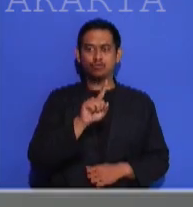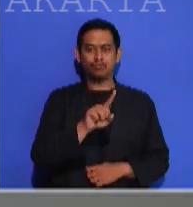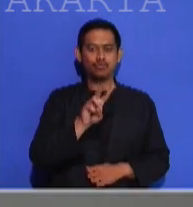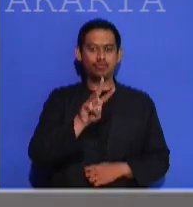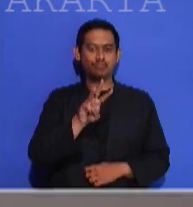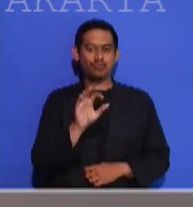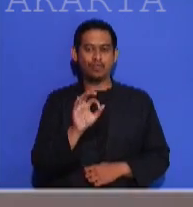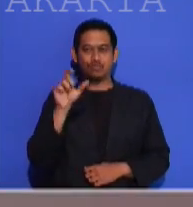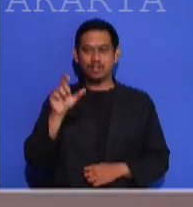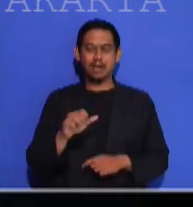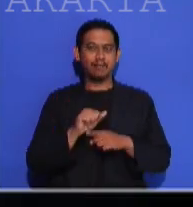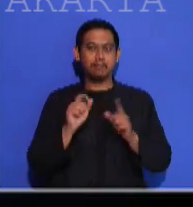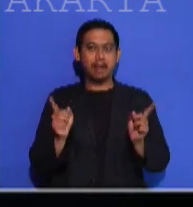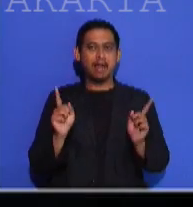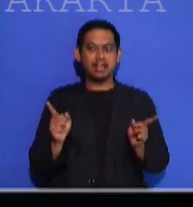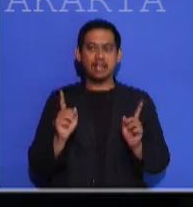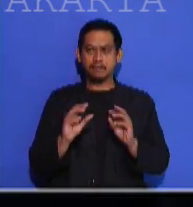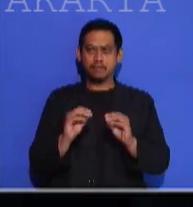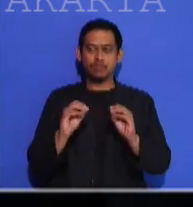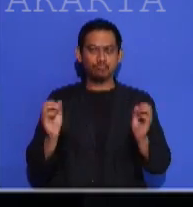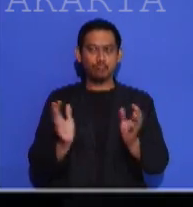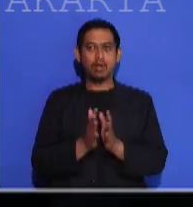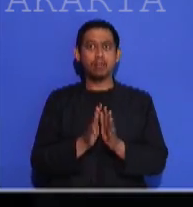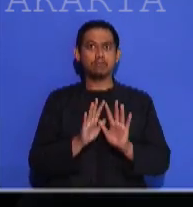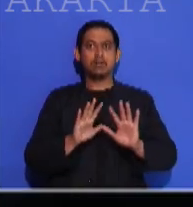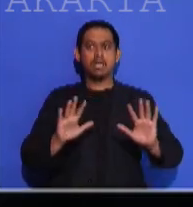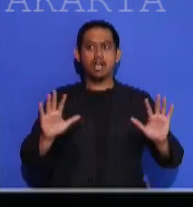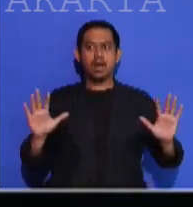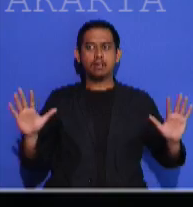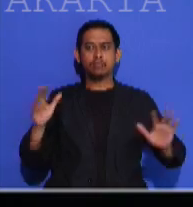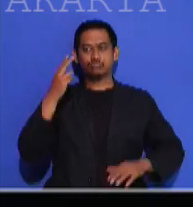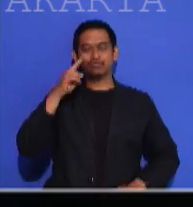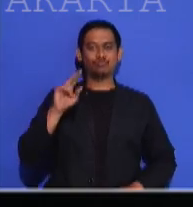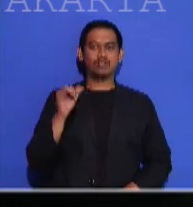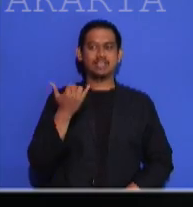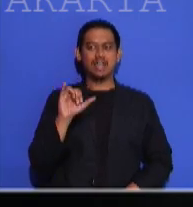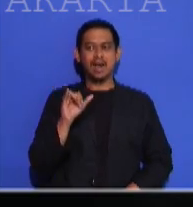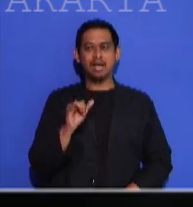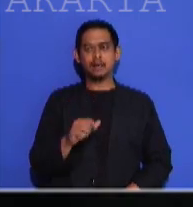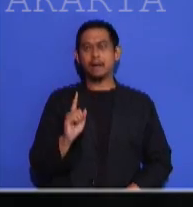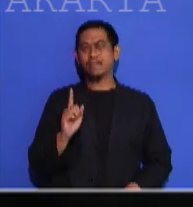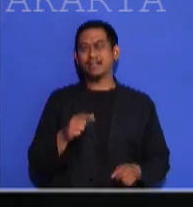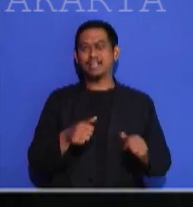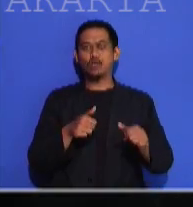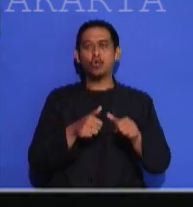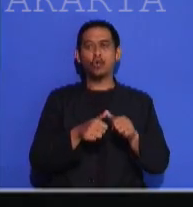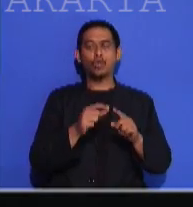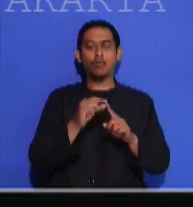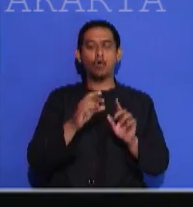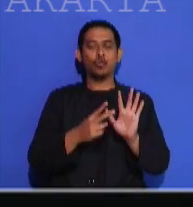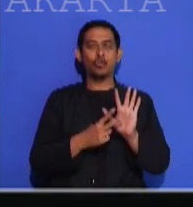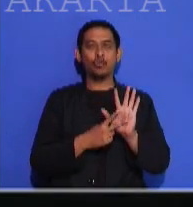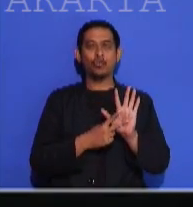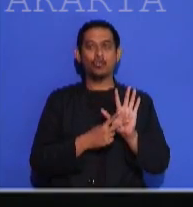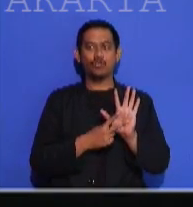pelatih jumlah ini merupakan jumlah terbesar dan sejarah tersendiri bagi di dalam keikutsertaan dalam Pon